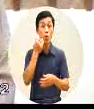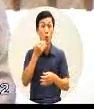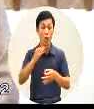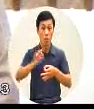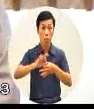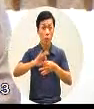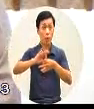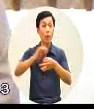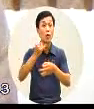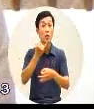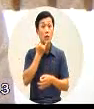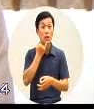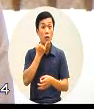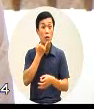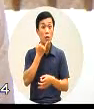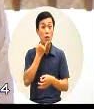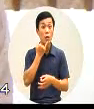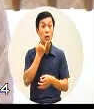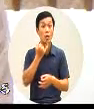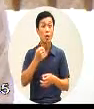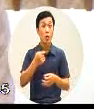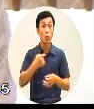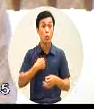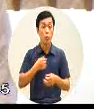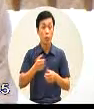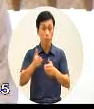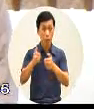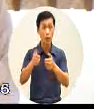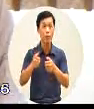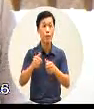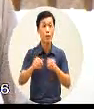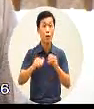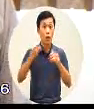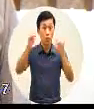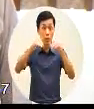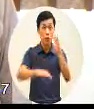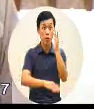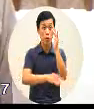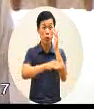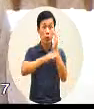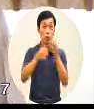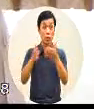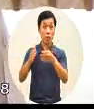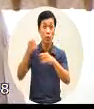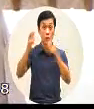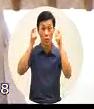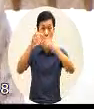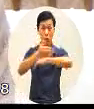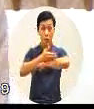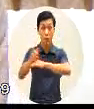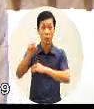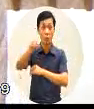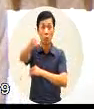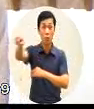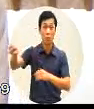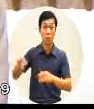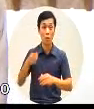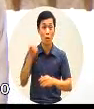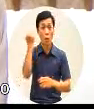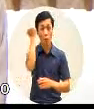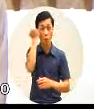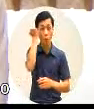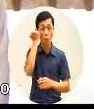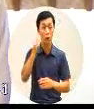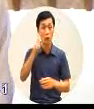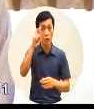七加七块在，我按无无按照。最在了后，高雄关心平遐实在是叫苦连天啊！过来阁想办法，